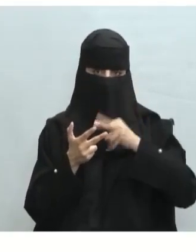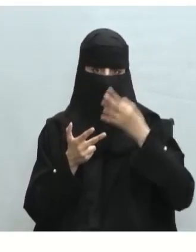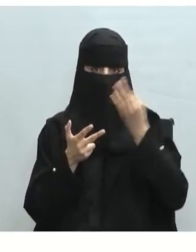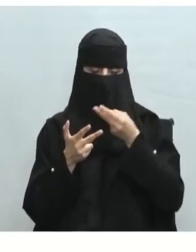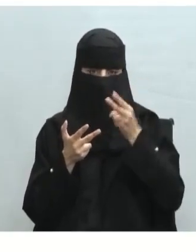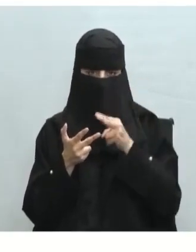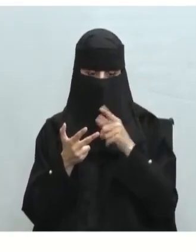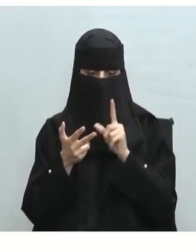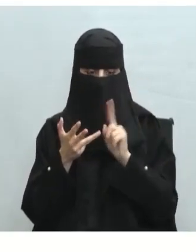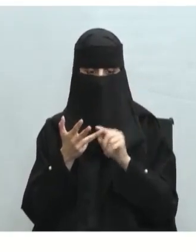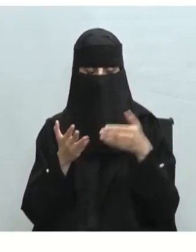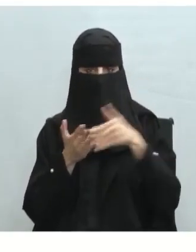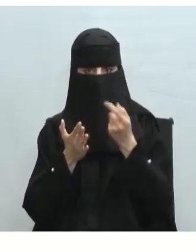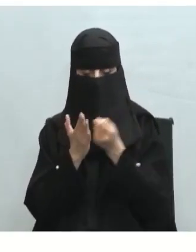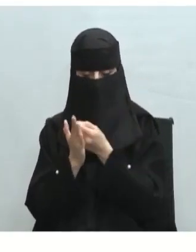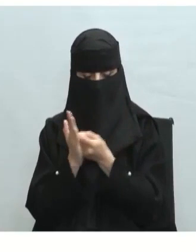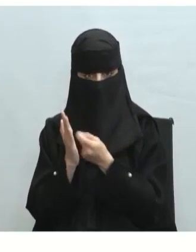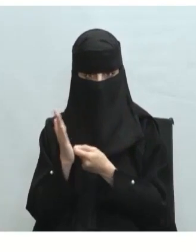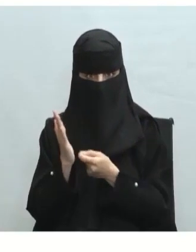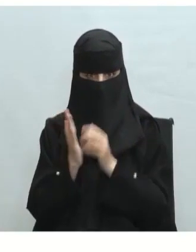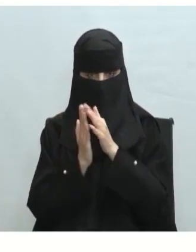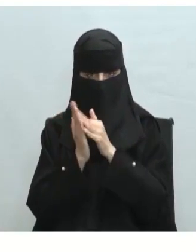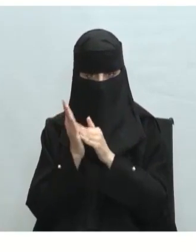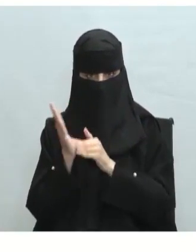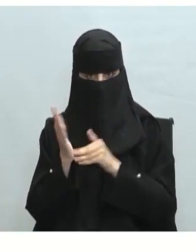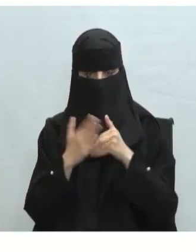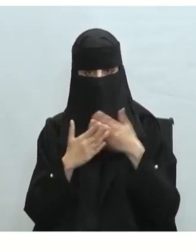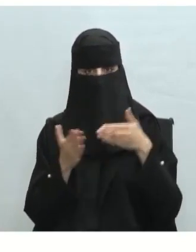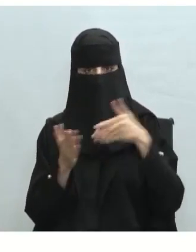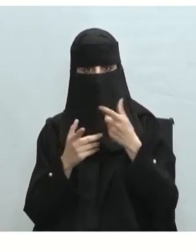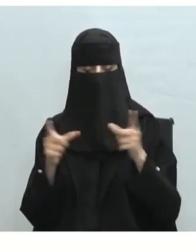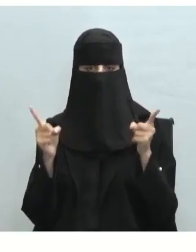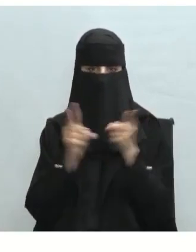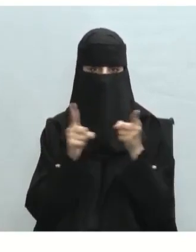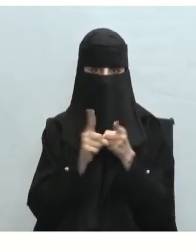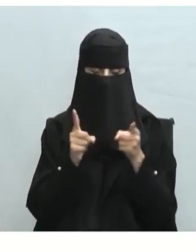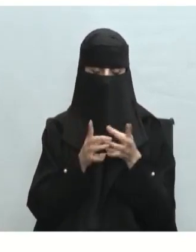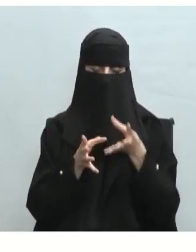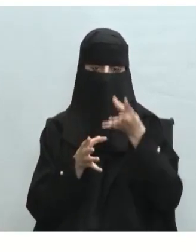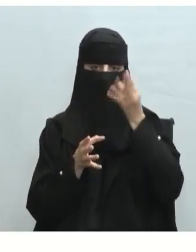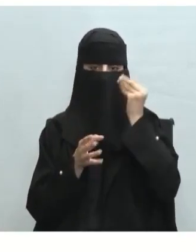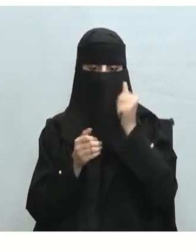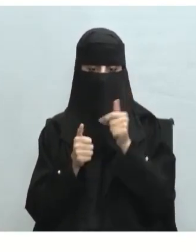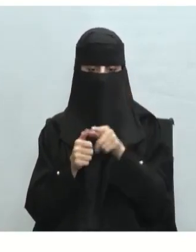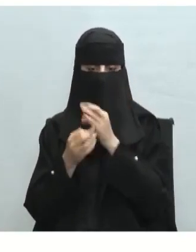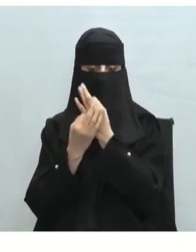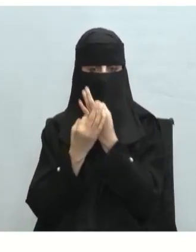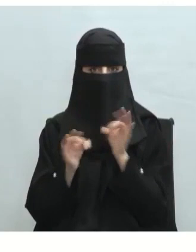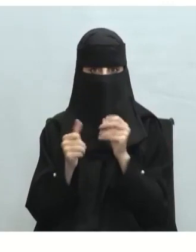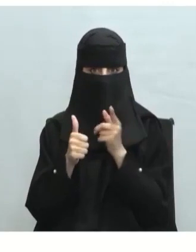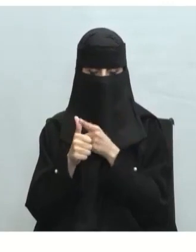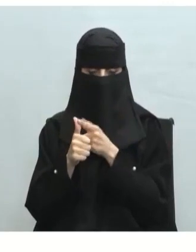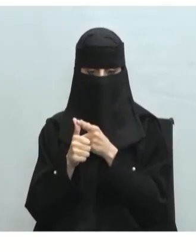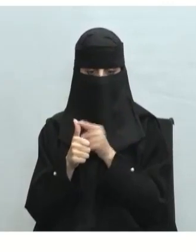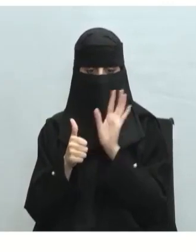وكذلك التلخيص اذا هنا القراءه هذا ملخص القراءه سواء قراءه تمهيديه او خمس